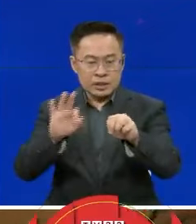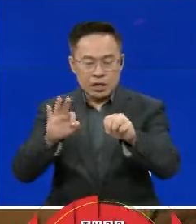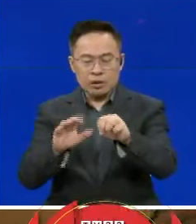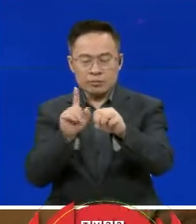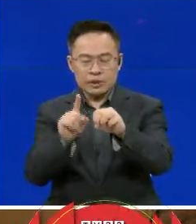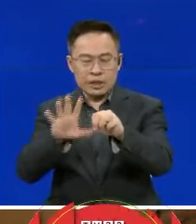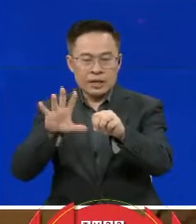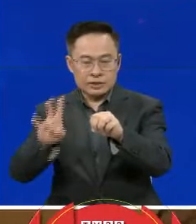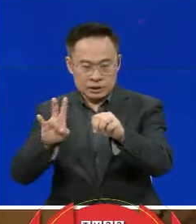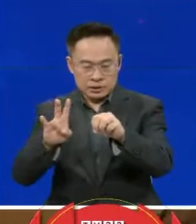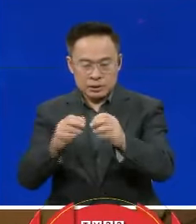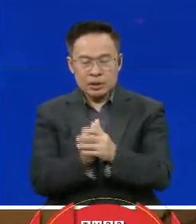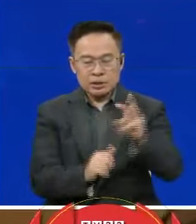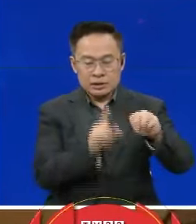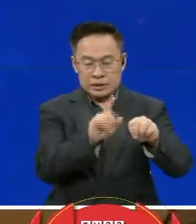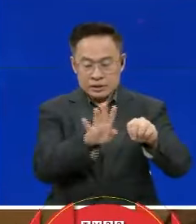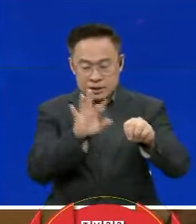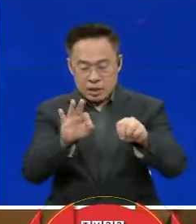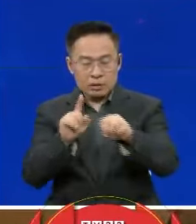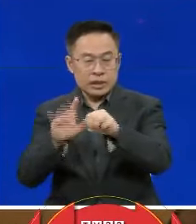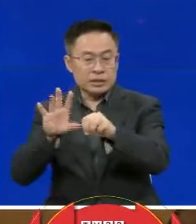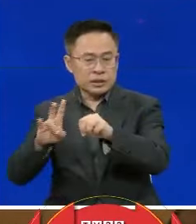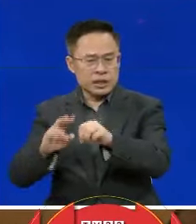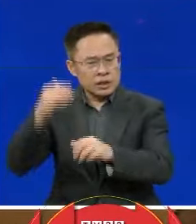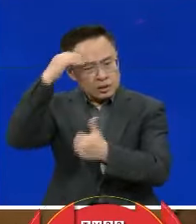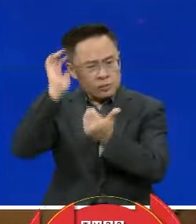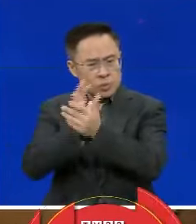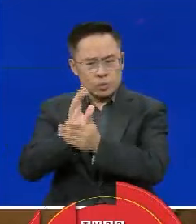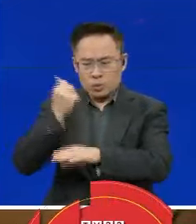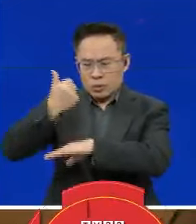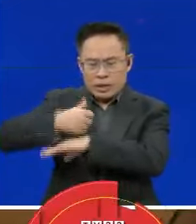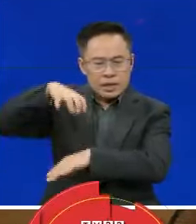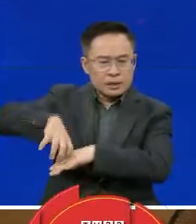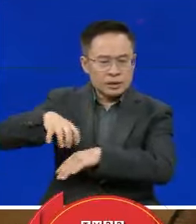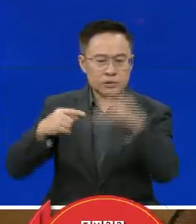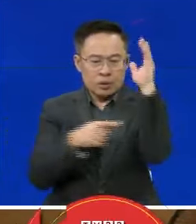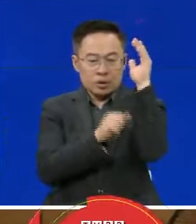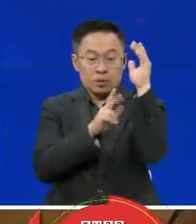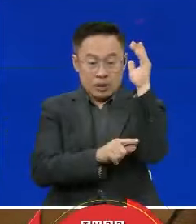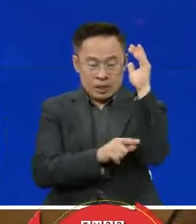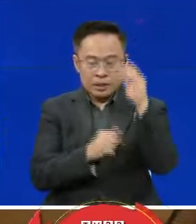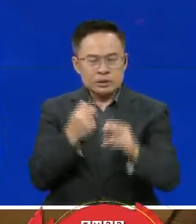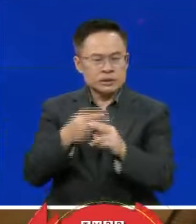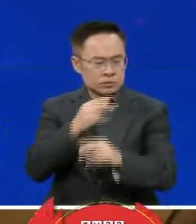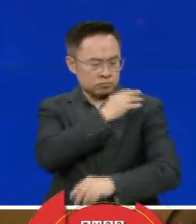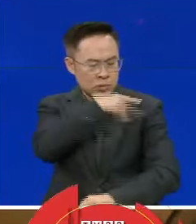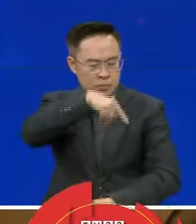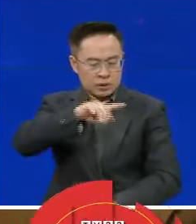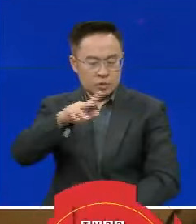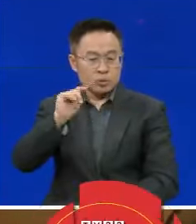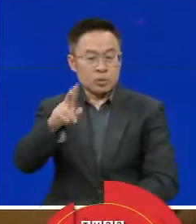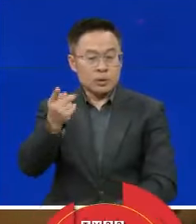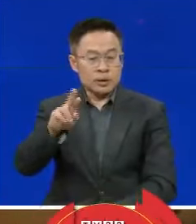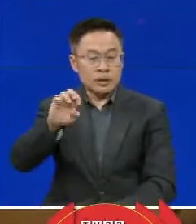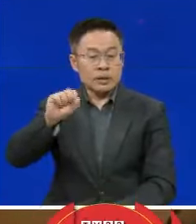ะ 149กับ157ขออภัยค่ะซึ่งหลังจากนี้นะคะก็ต้องดูว่าพนักงานสอบสวนจะดำเนินคดีโดยส่งให้กับปปช.หรือเปล่าค